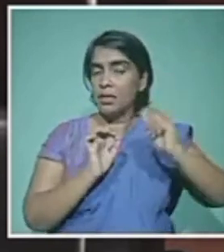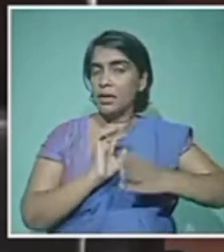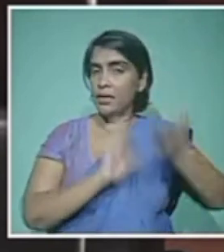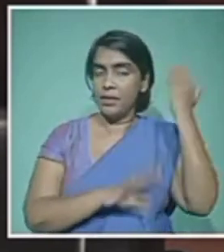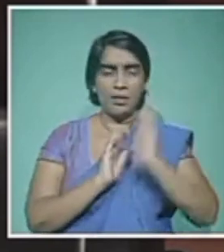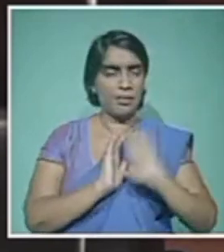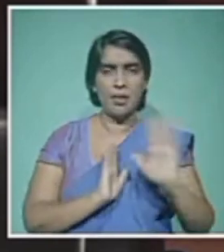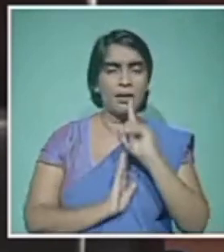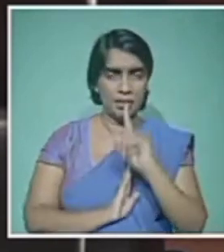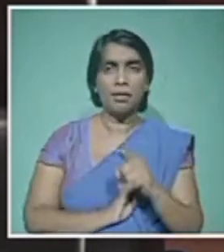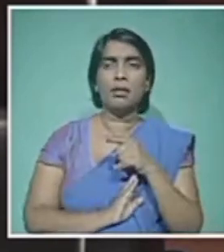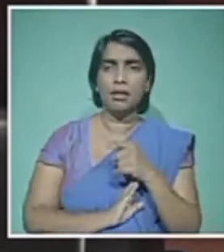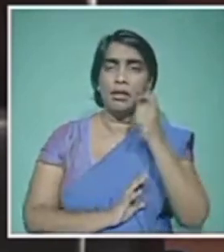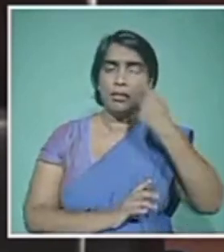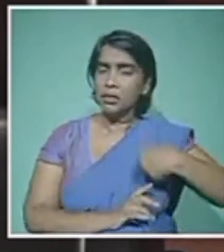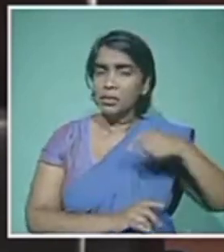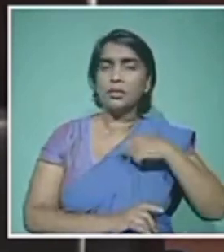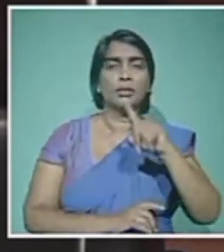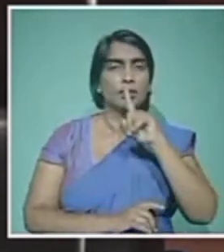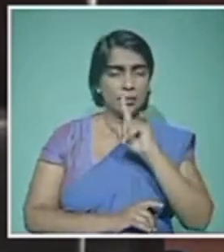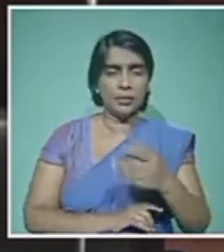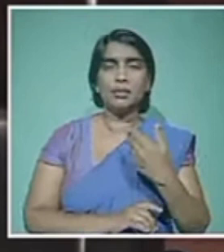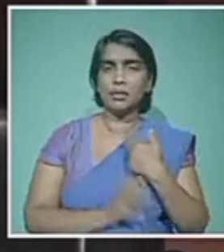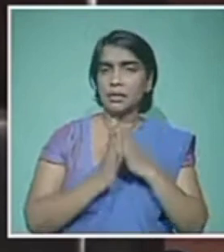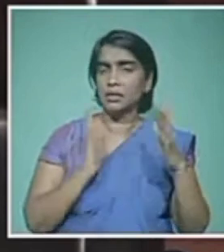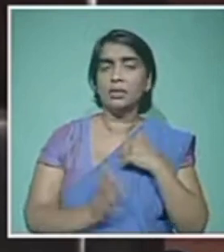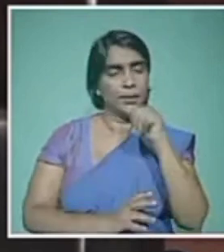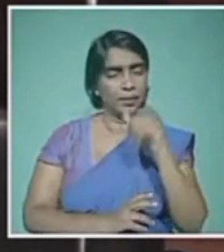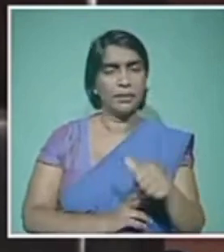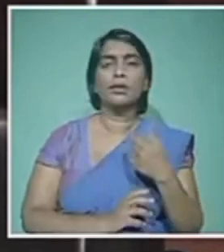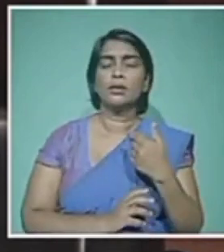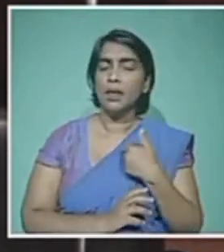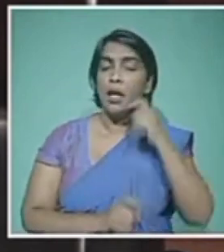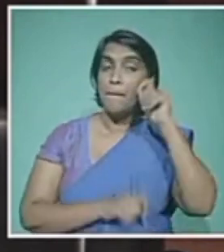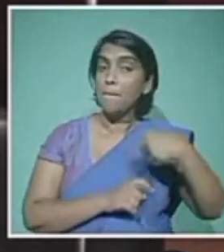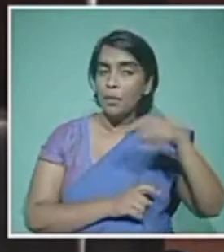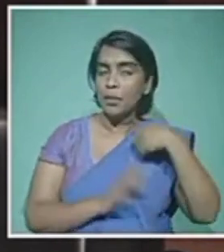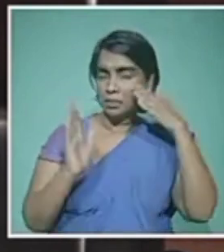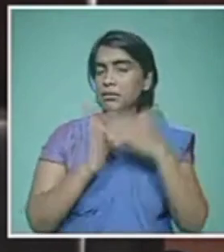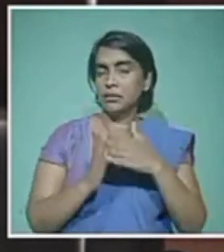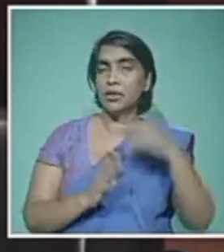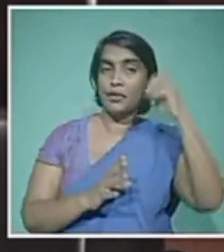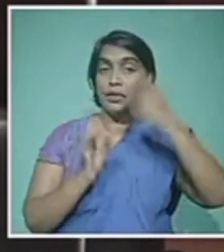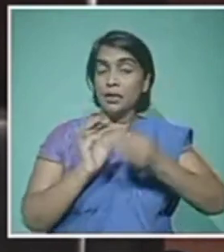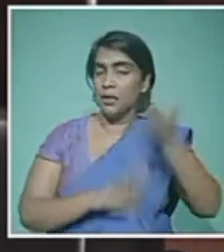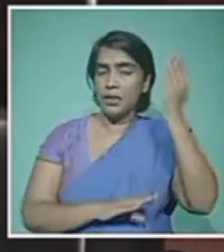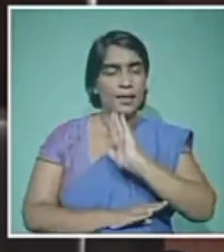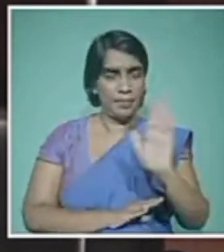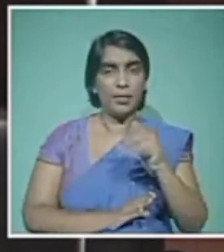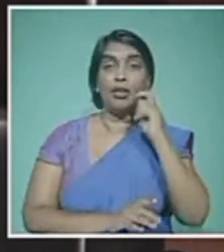කියලා. ඉතින් අපි ජනතාව පැත්තෙන් කතා කරනකොට ඉතාවත් පැහැදිලි. අපි ජනතාවගේ පැත්තෙන් ඉදිරියට කියනවා මේ විදිහට වැඩි කරන්න එපා.